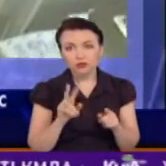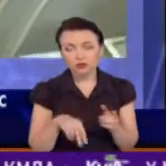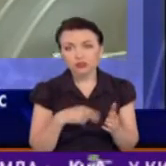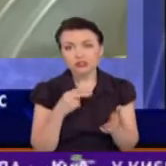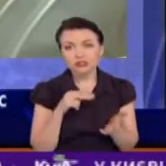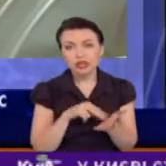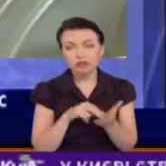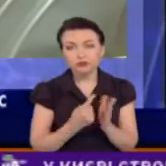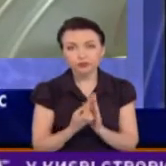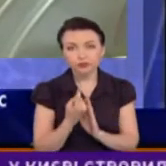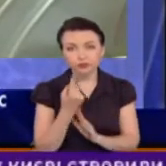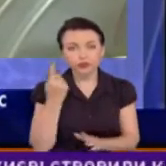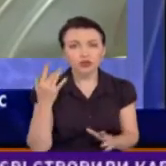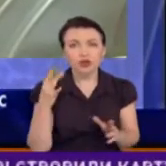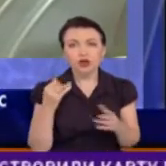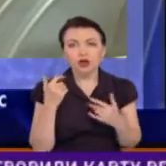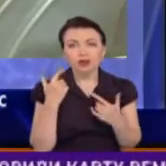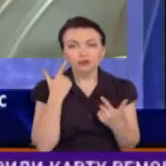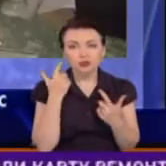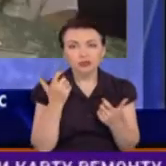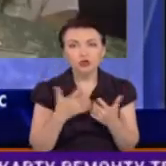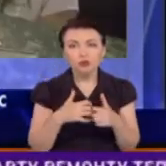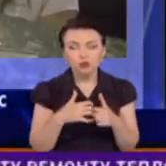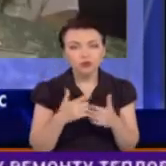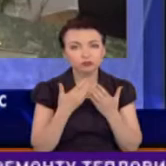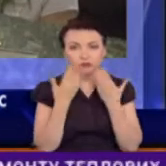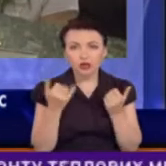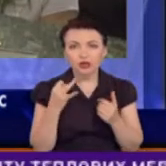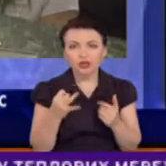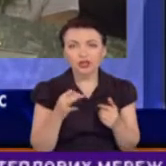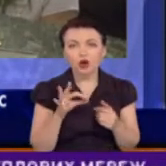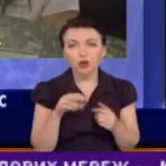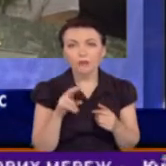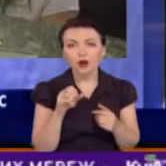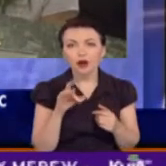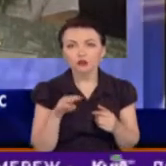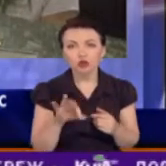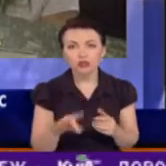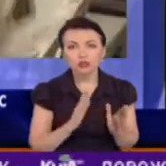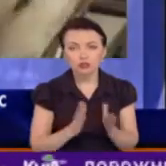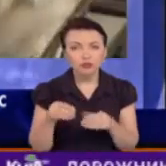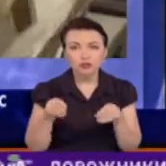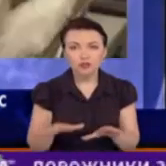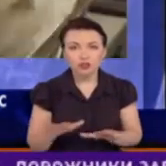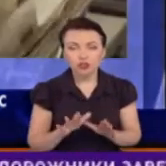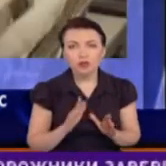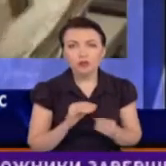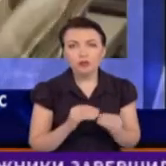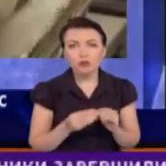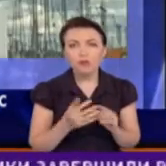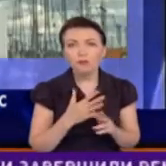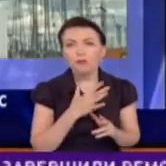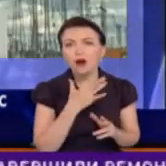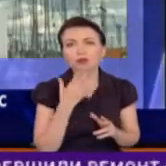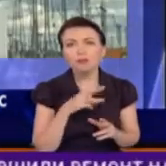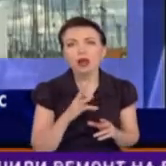відсутність відпрацьованої системи комерційного обліку і оператора системи, не вирішена проблема багатомільярдних